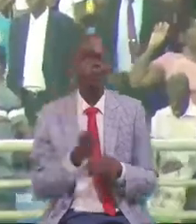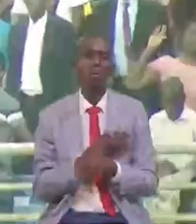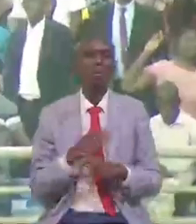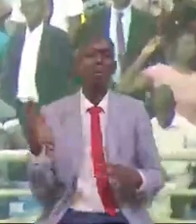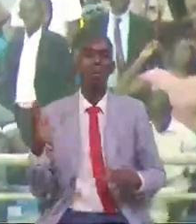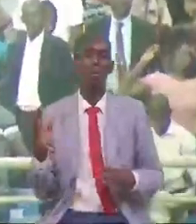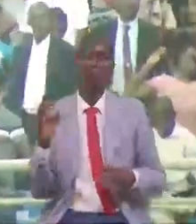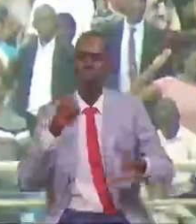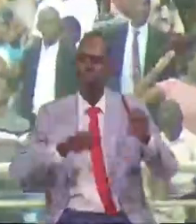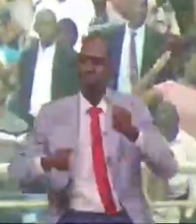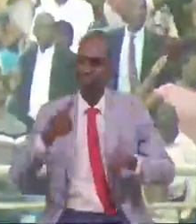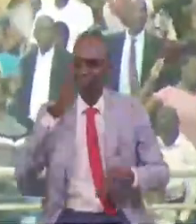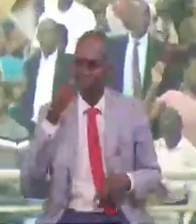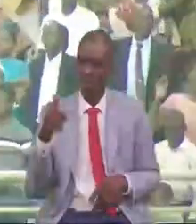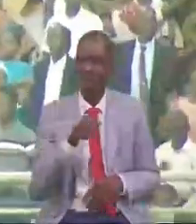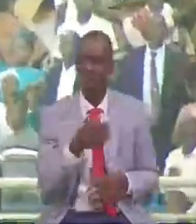toi, non?